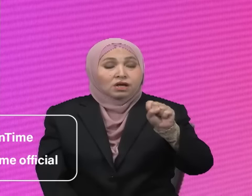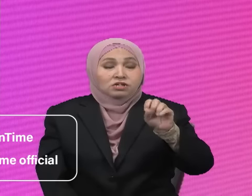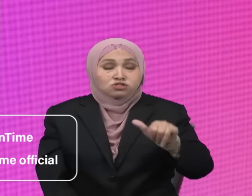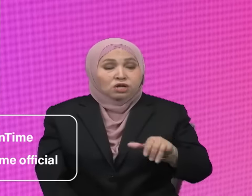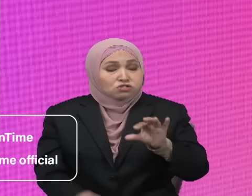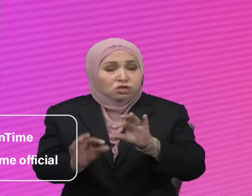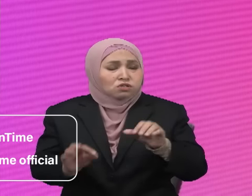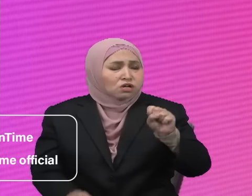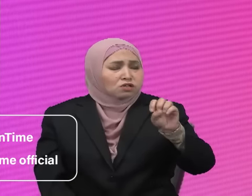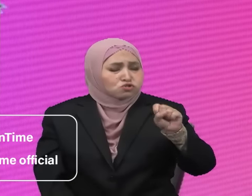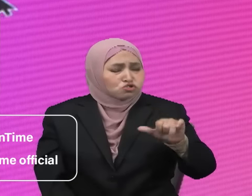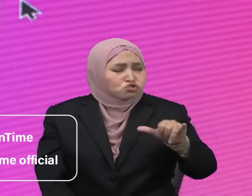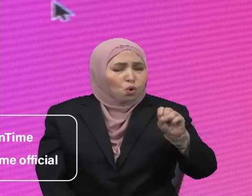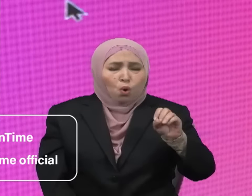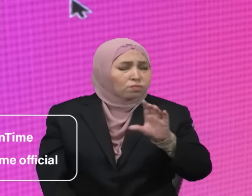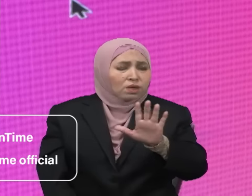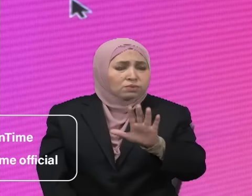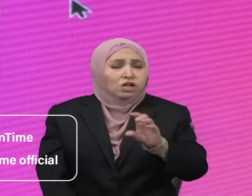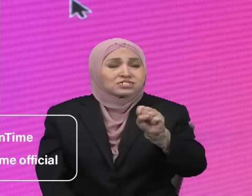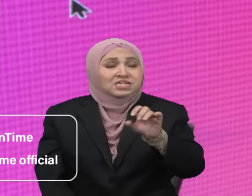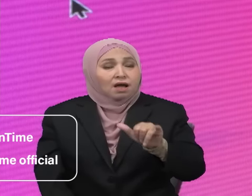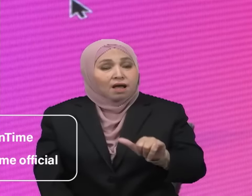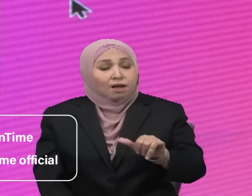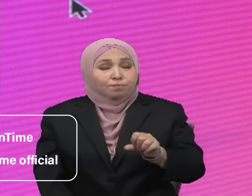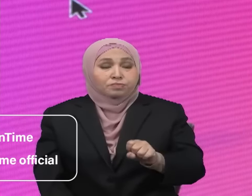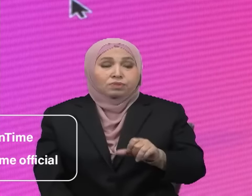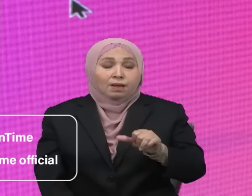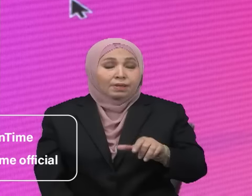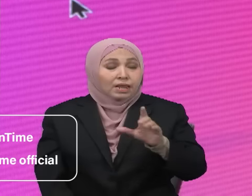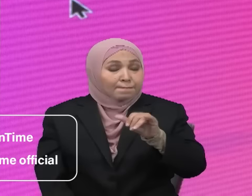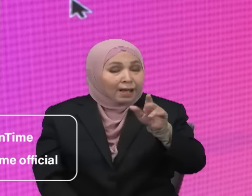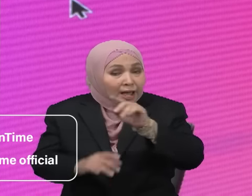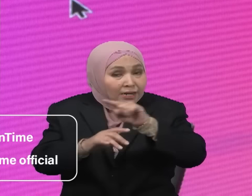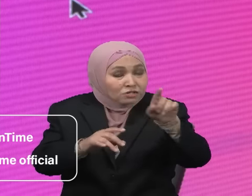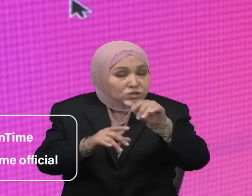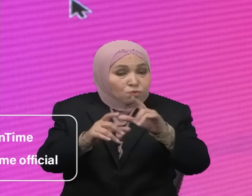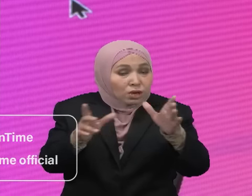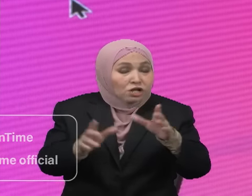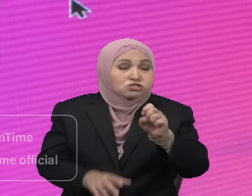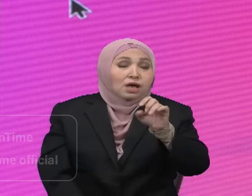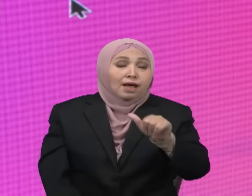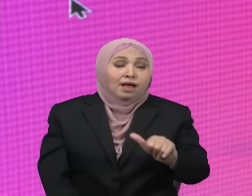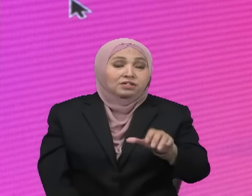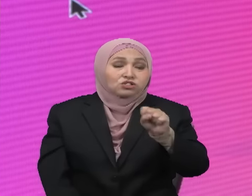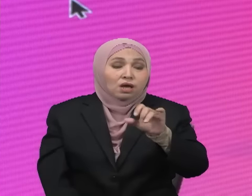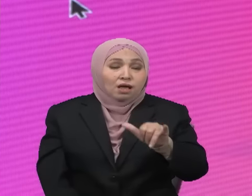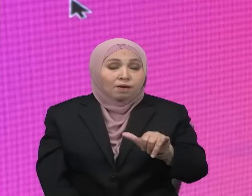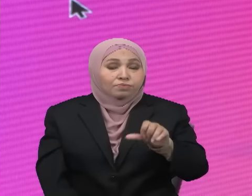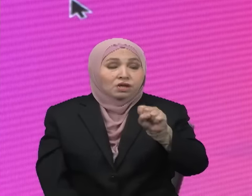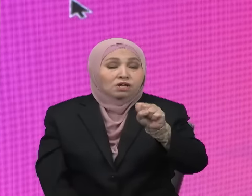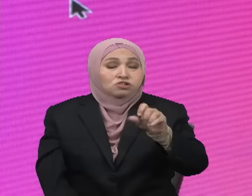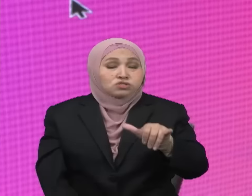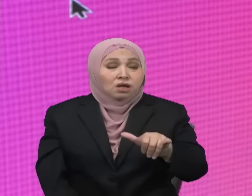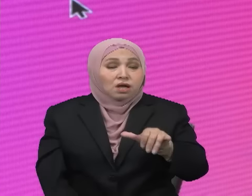nipis. Jangan sya. Sya. Bila baris tu kena buka. Sya. Sya.